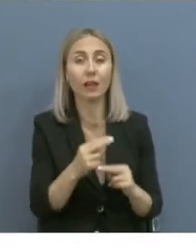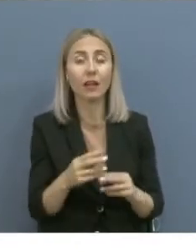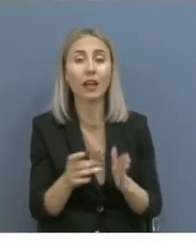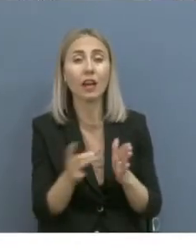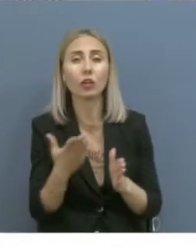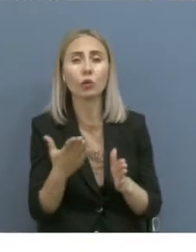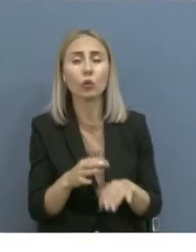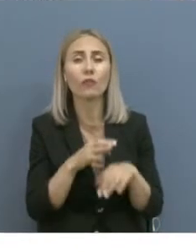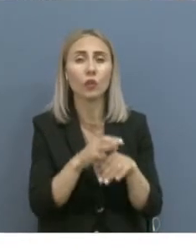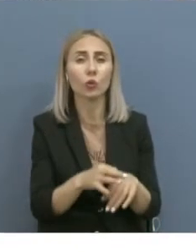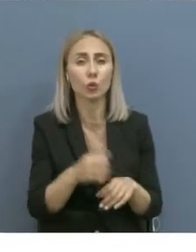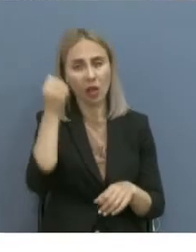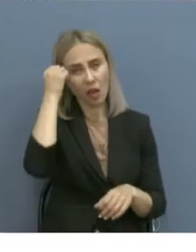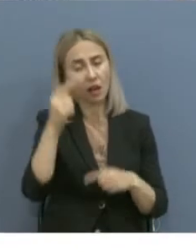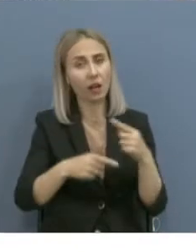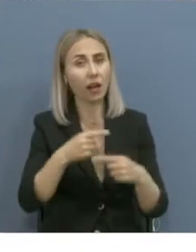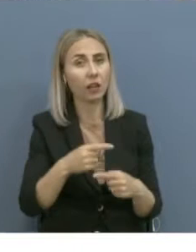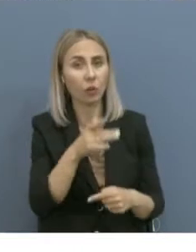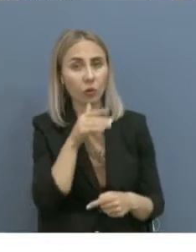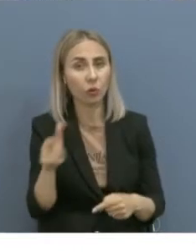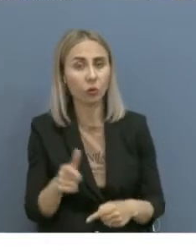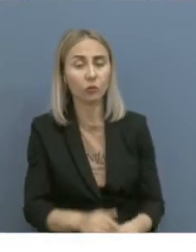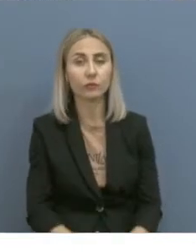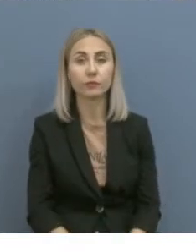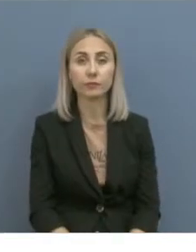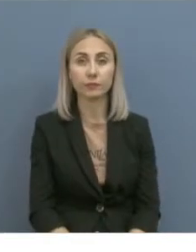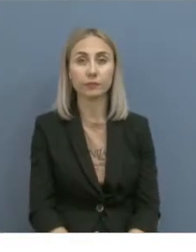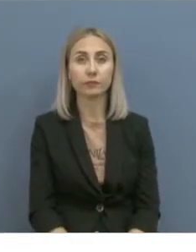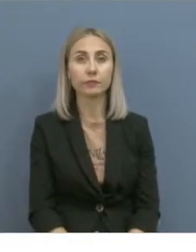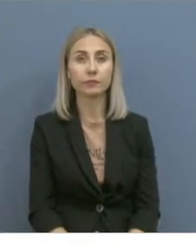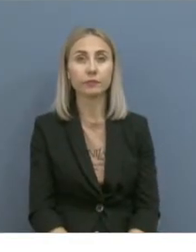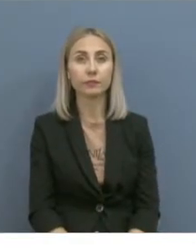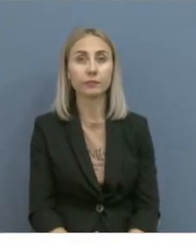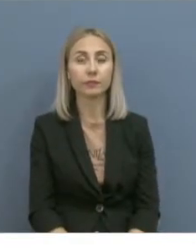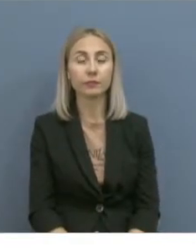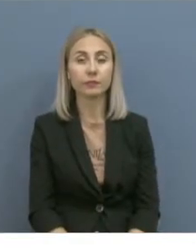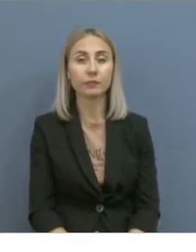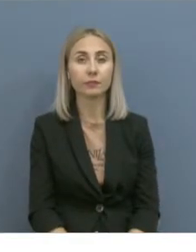Әсіресе аудандық архивтер бөлімдеріне баса назар аудартылған.